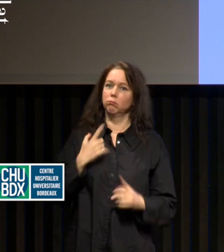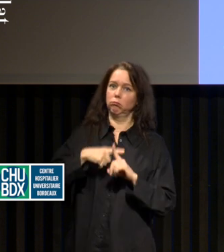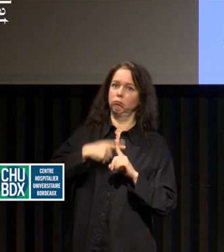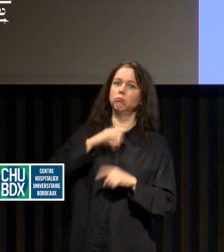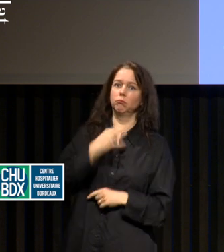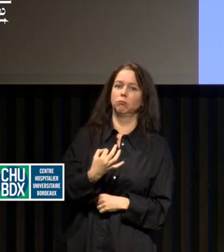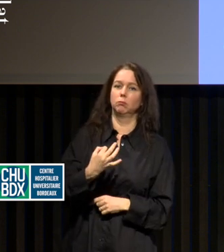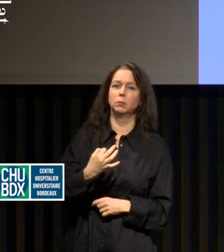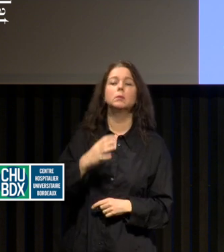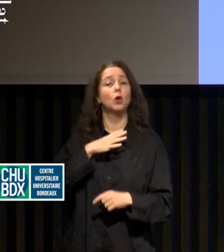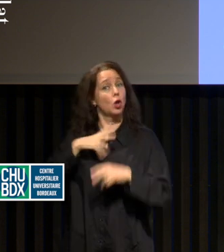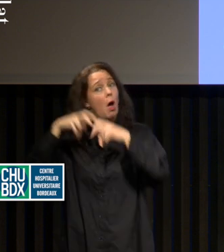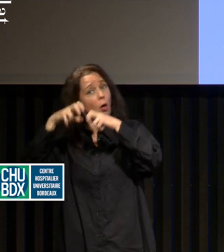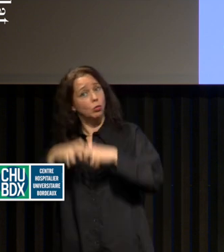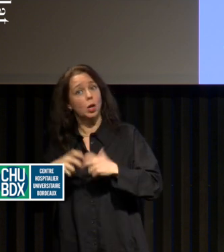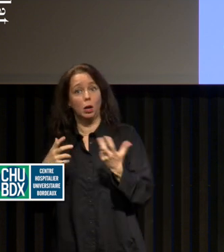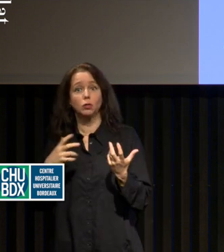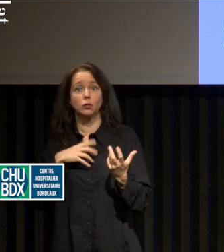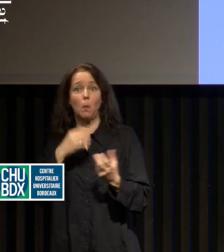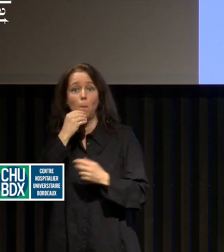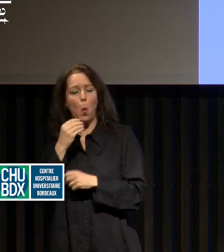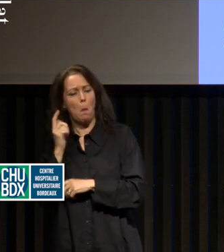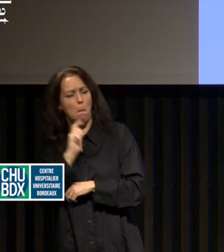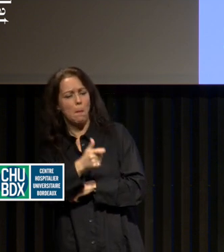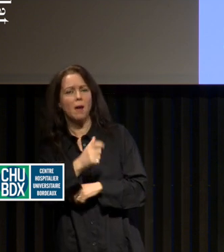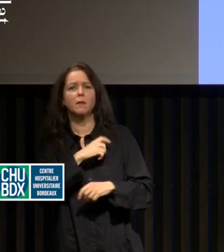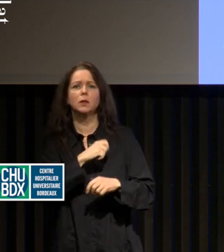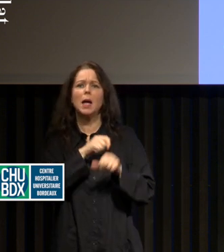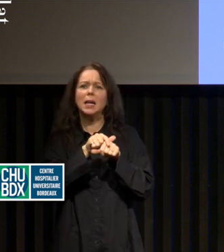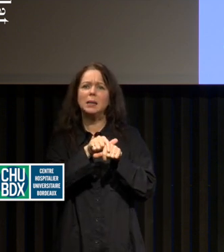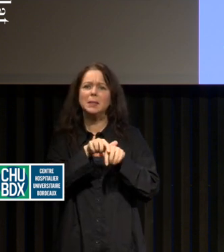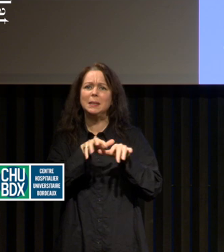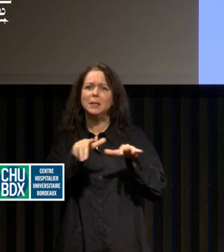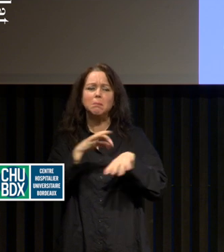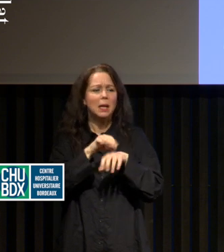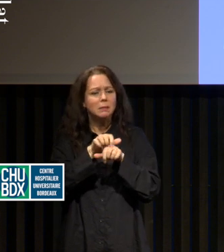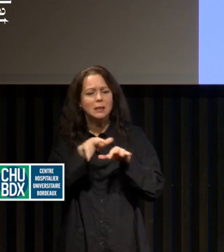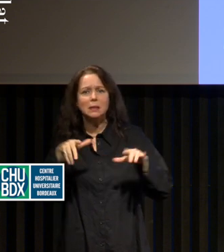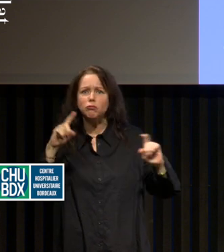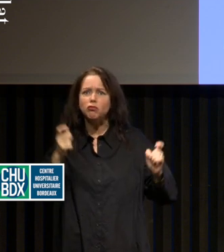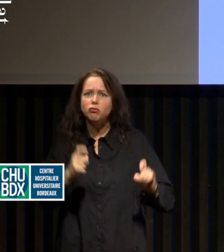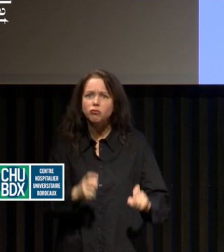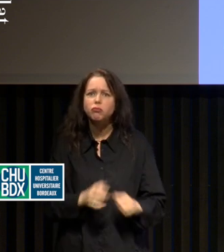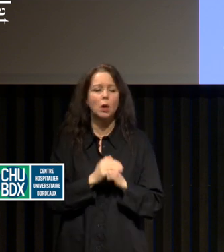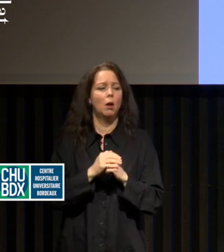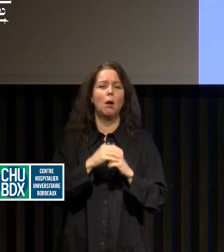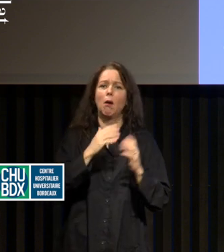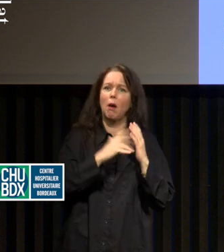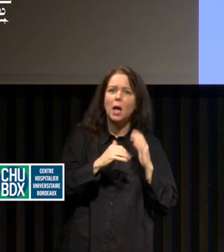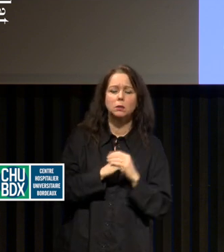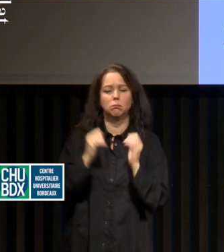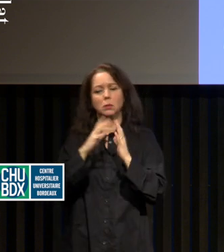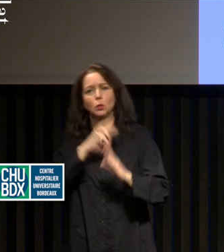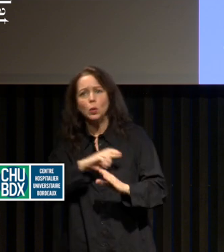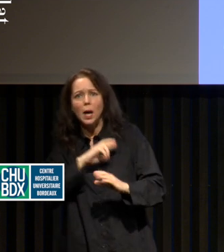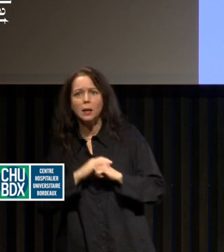a eu des tas de travaux très bien faits, que ça diminuait la survenue de certaines épidémies dans des crèches, dans des maisons de retraite, ça raccourcissait la durée d'infection. Donc,